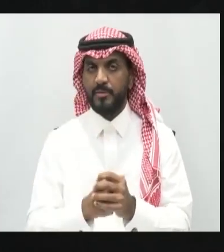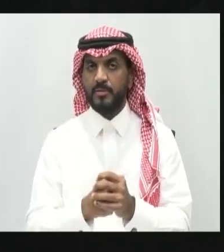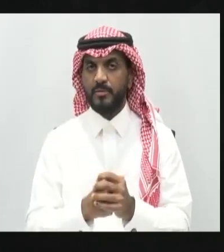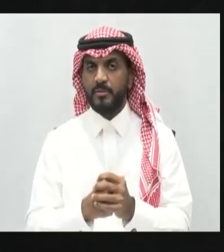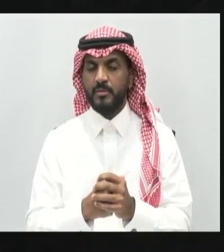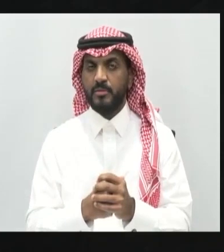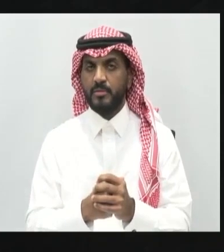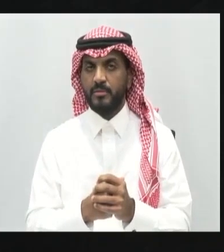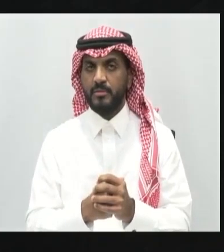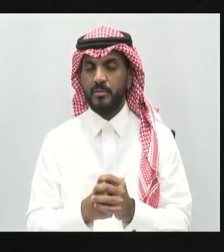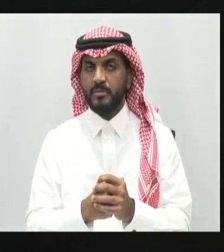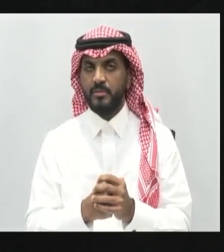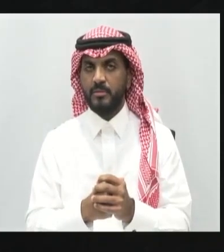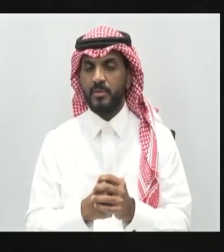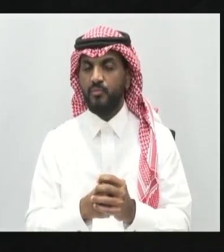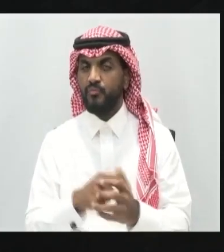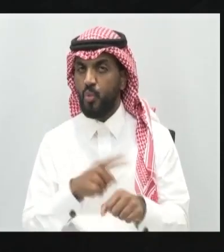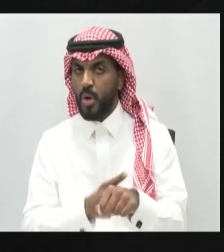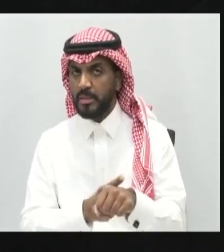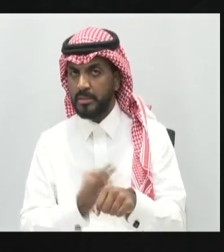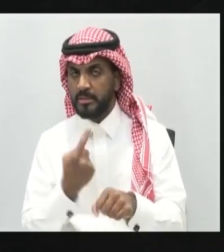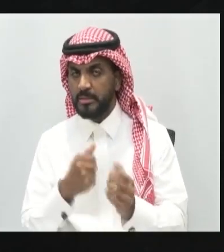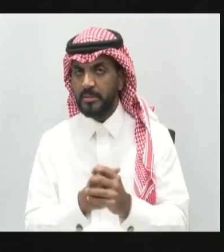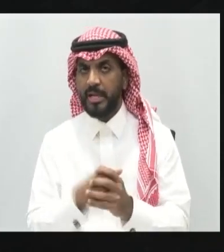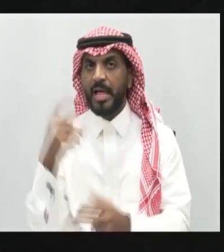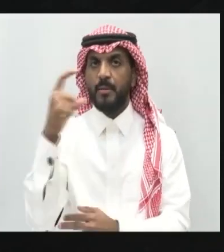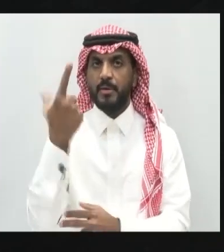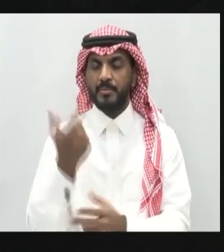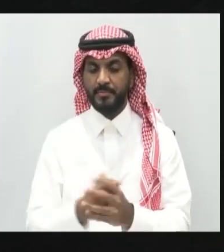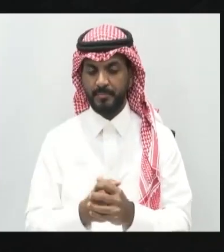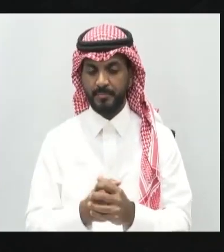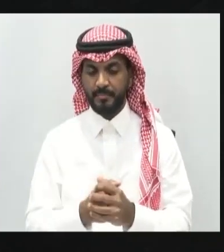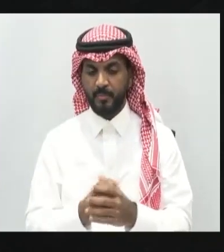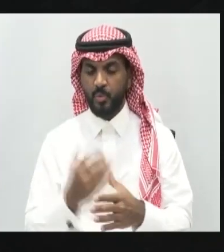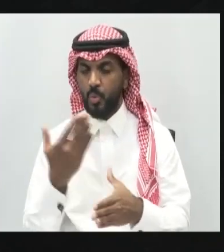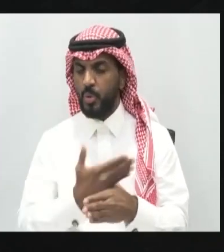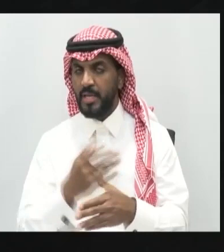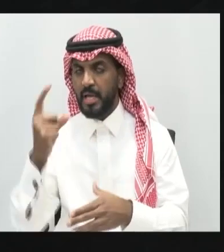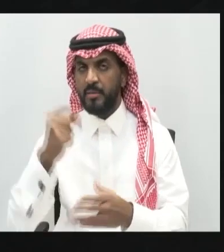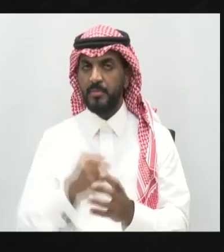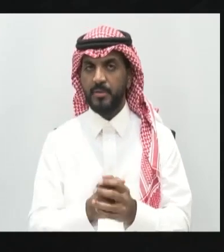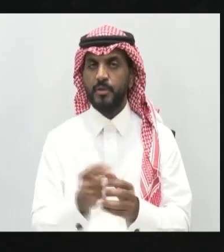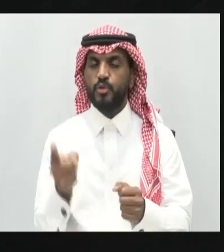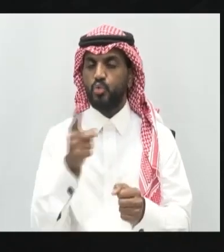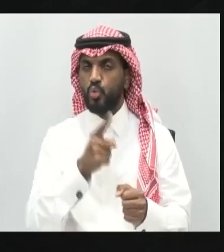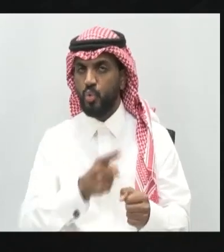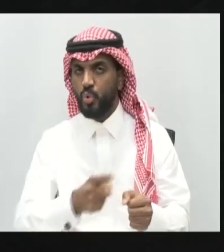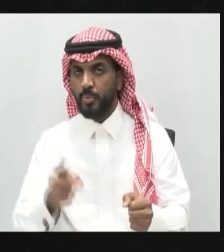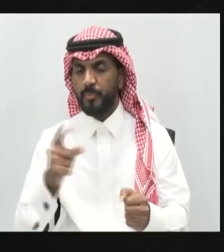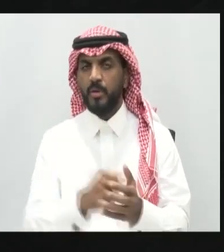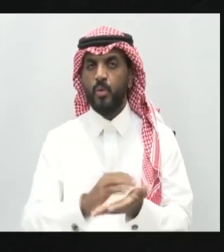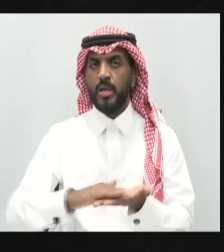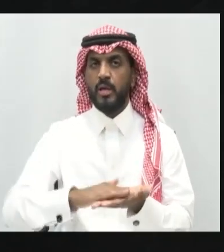نشوف في وقتها القمر ولان القمر يدور حول